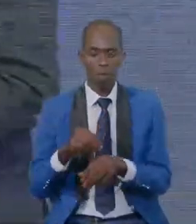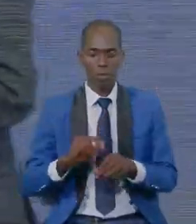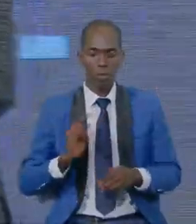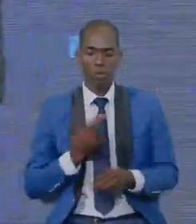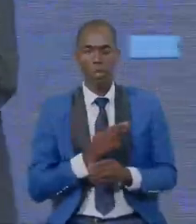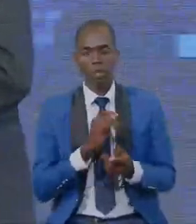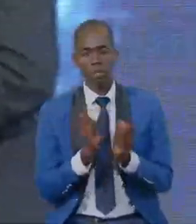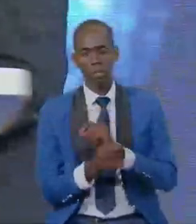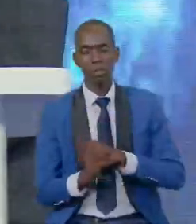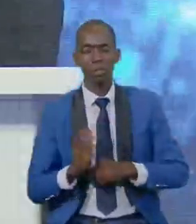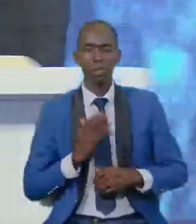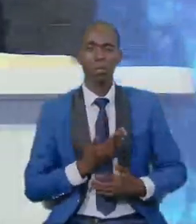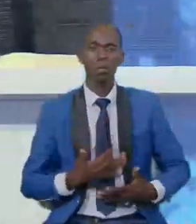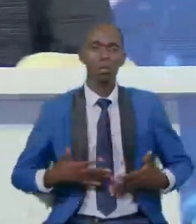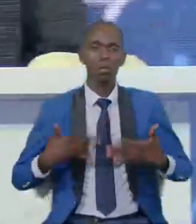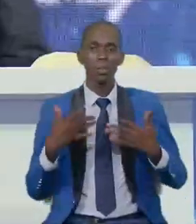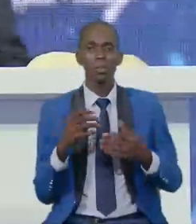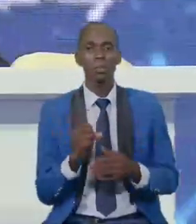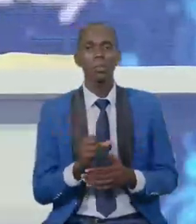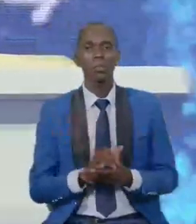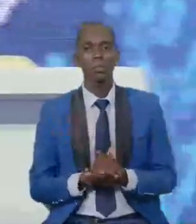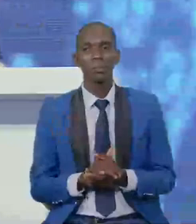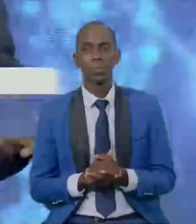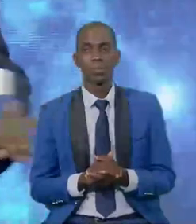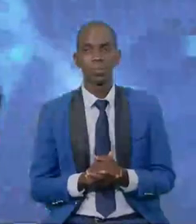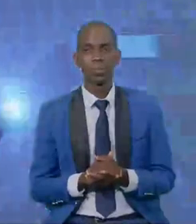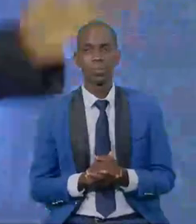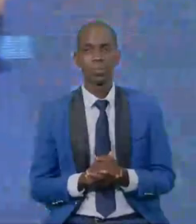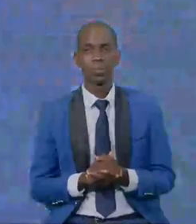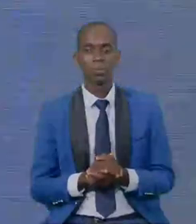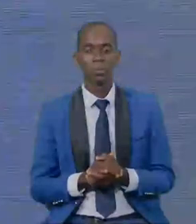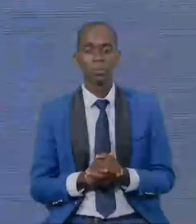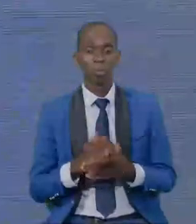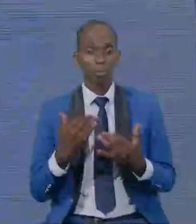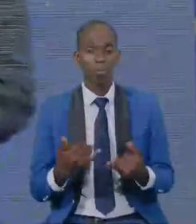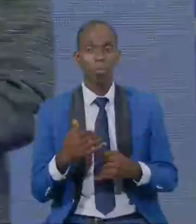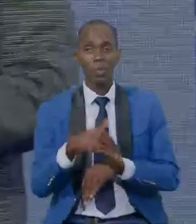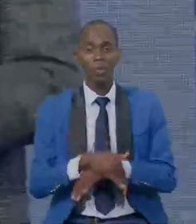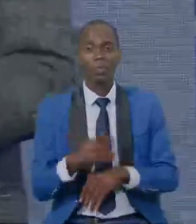Ce soir, il vient en nous, reste en nous, transforme notre vie.